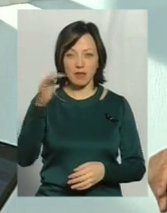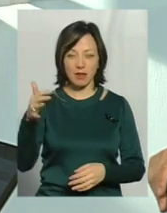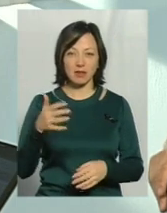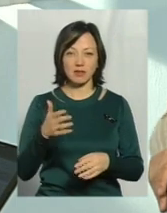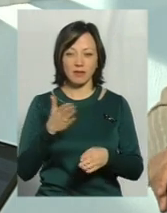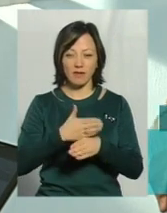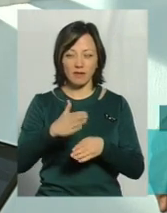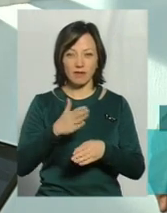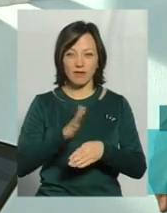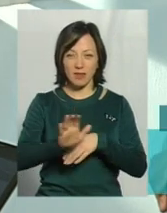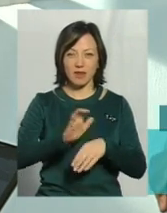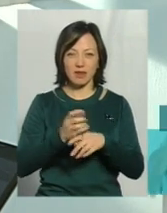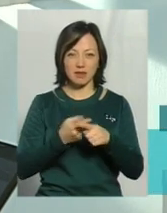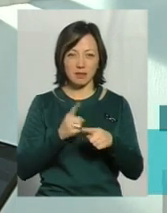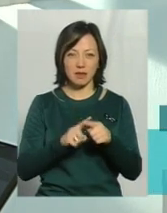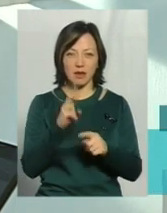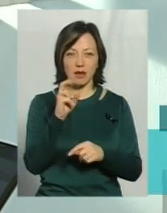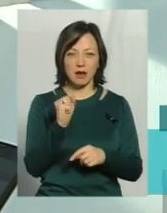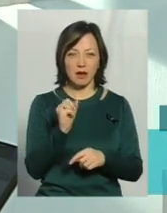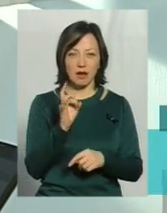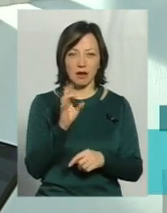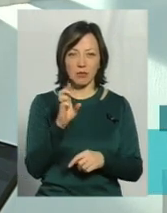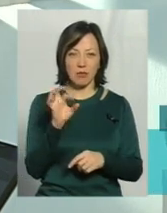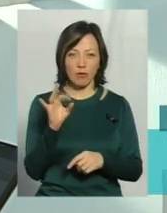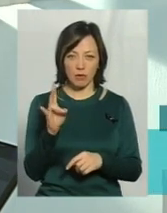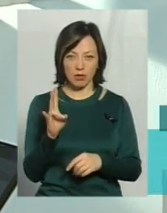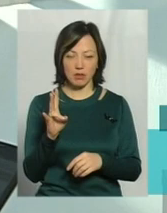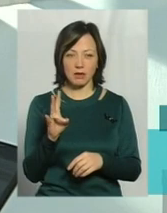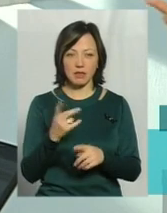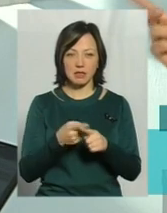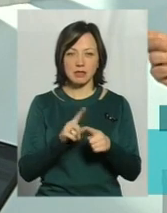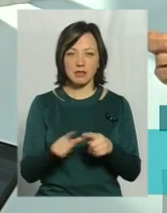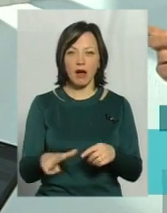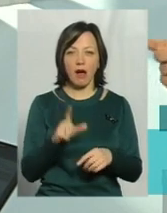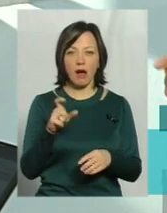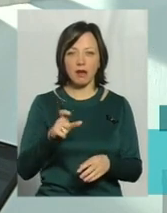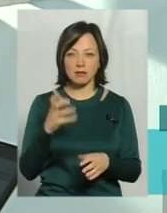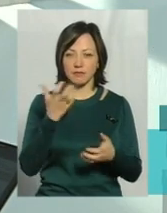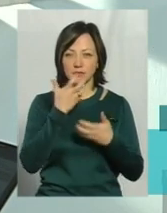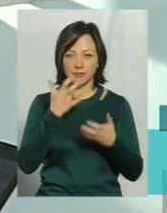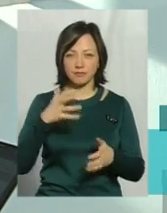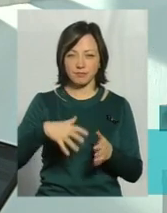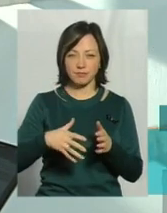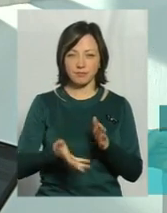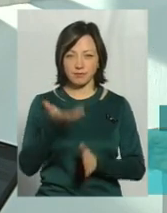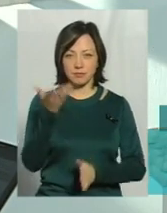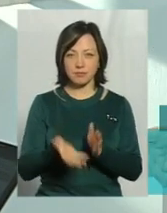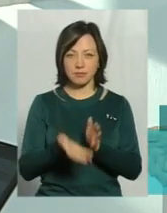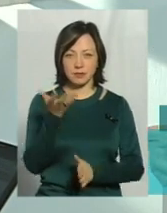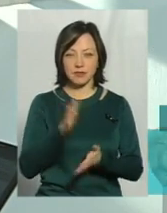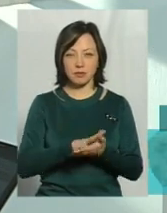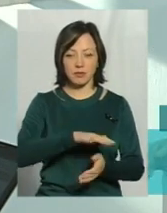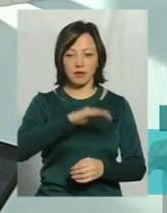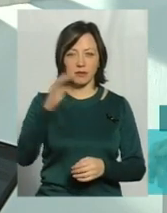оце, що називають карбон. Цей карбон, ці парникові гази, саме вони найбільше от на сміттєзвалищах